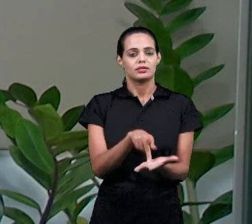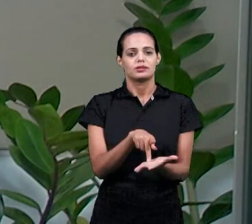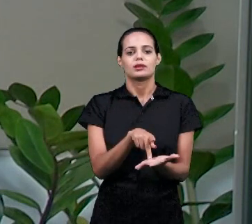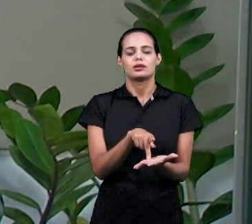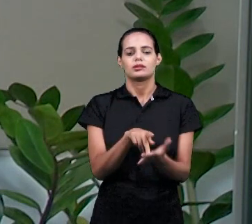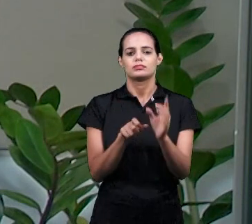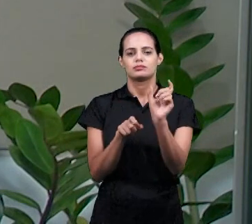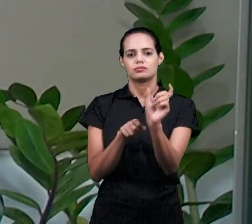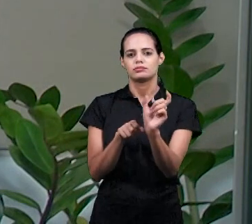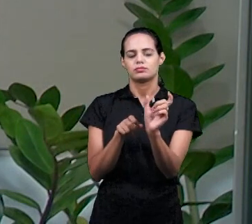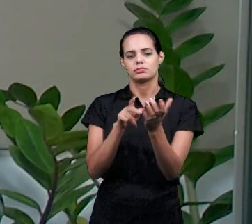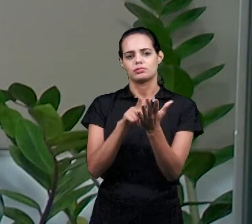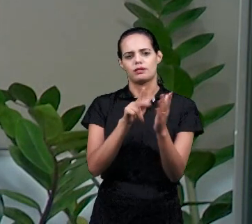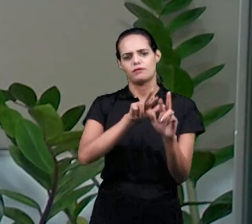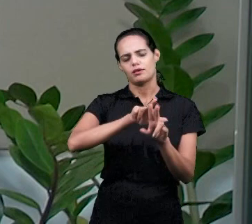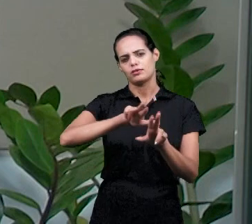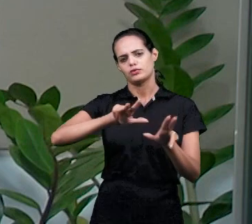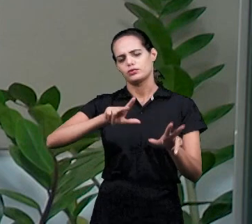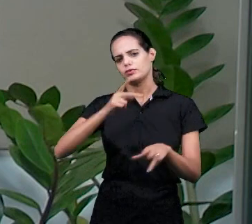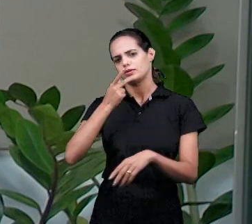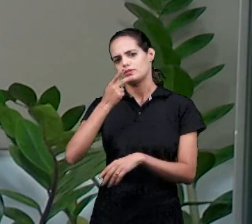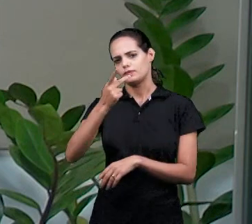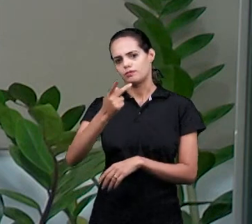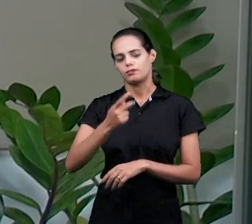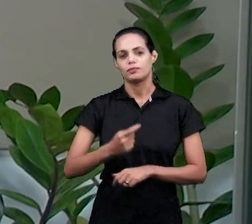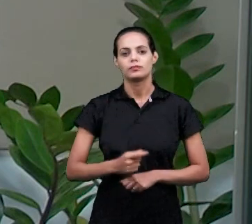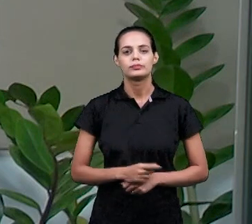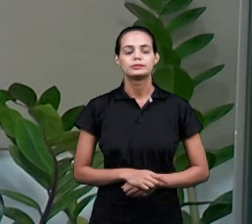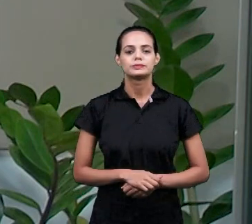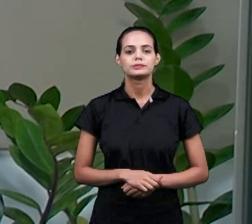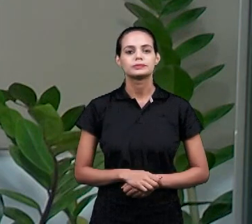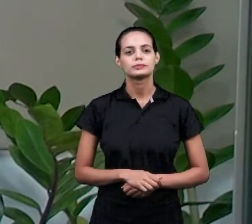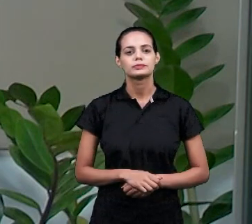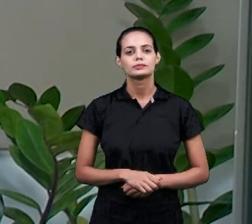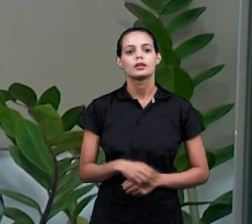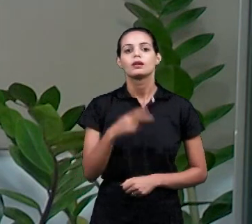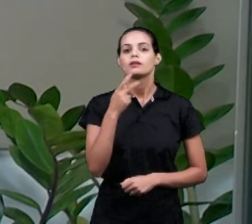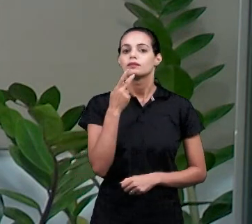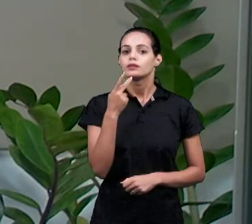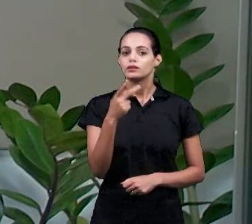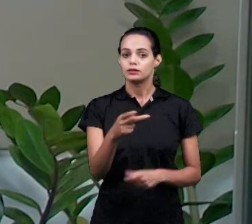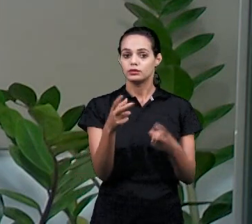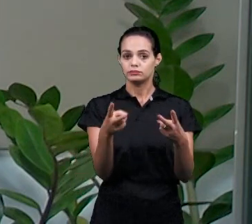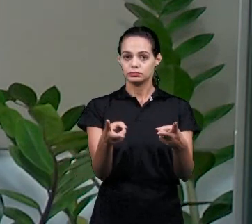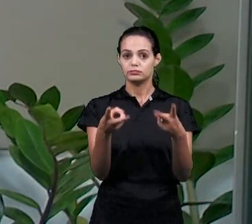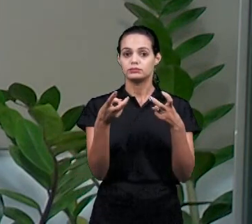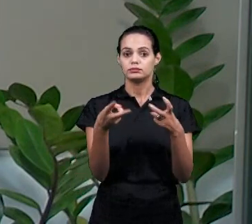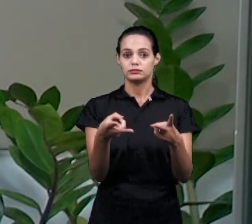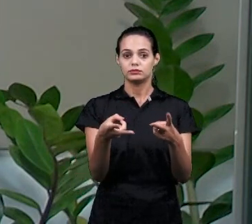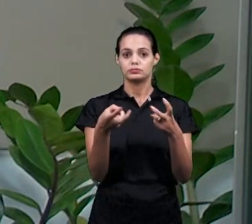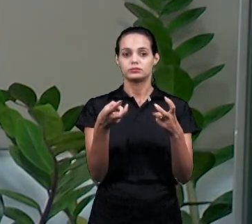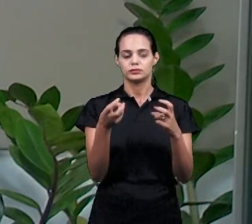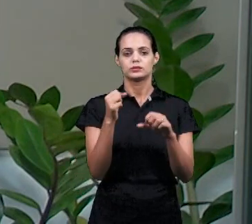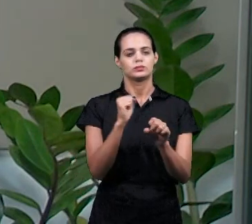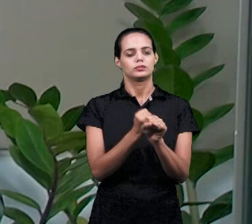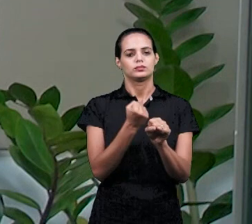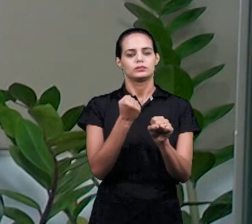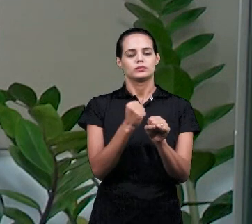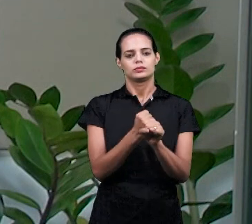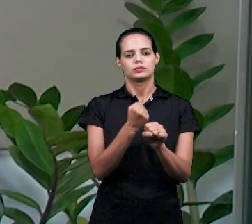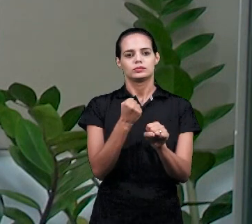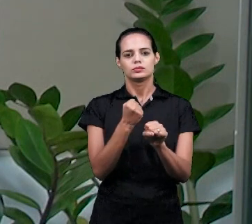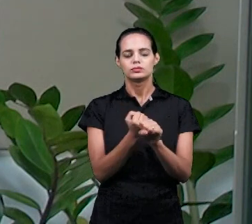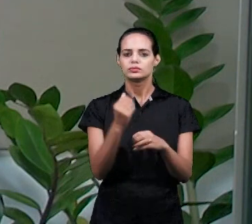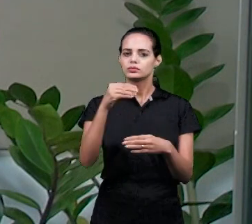Seigneur a mis dans votre correspondance, en parlant ce qu'il a observé, l'œuvre, dans